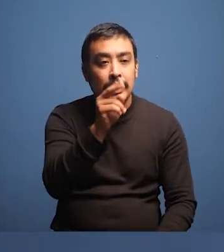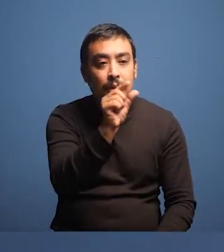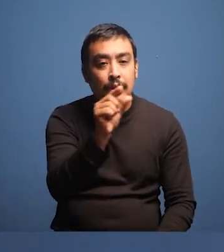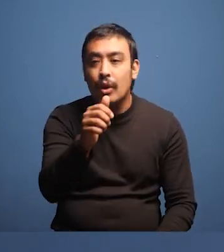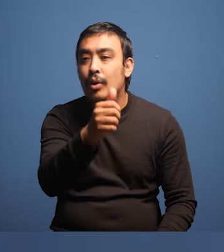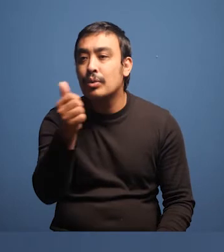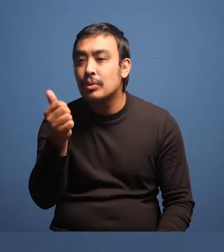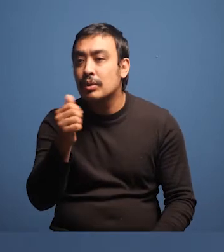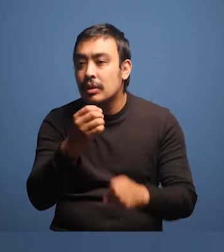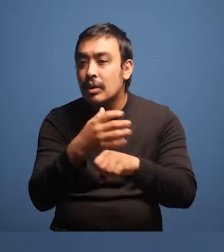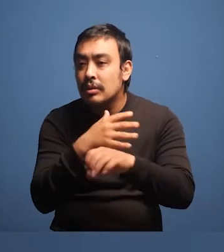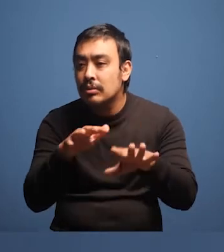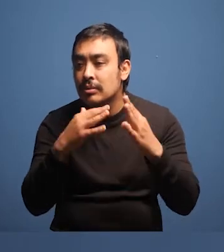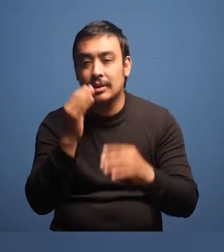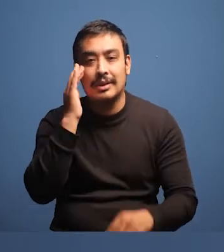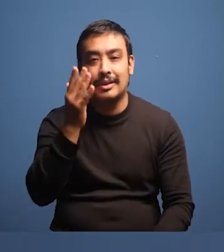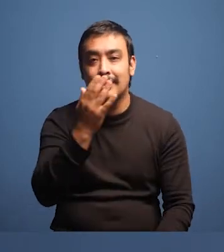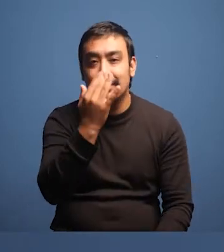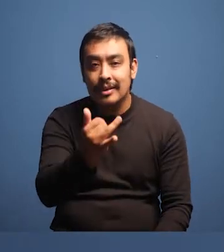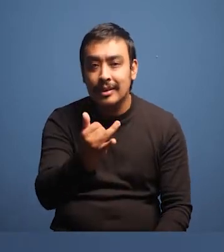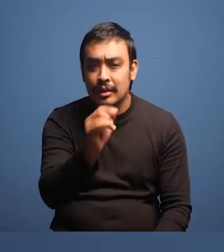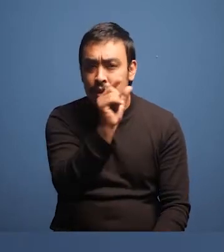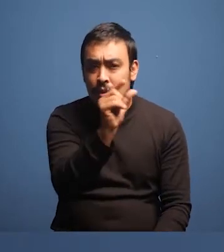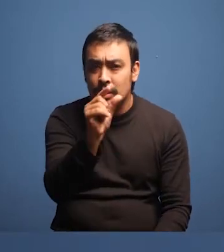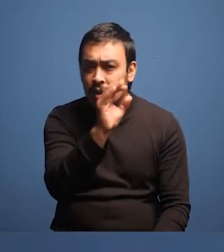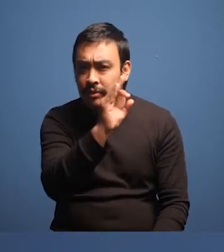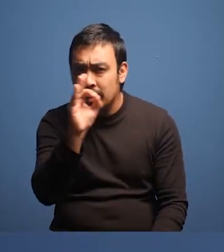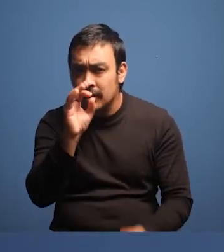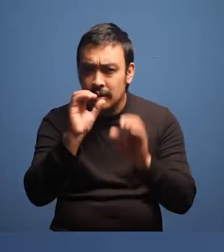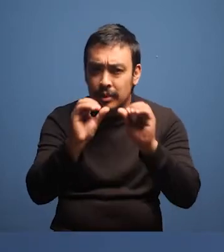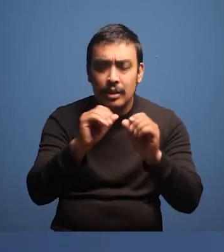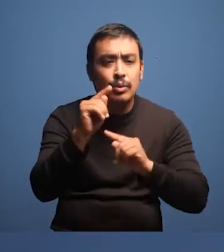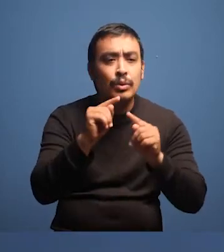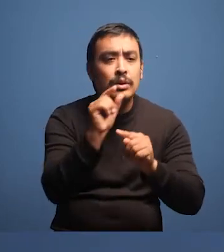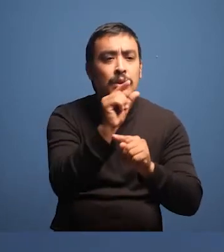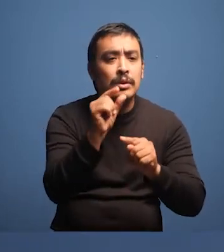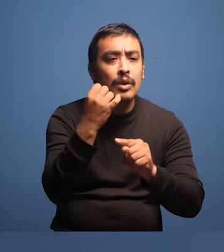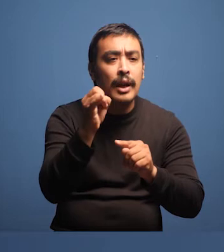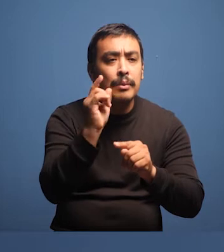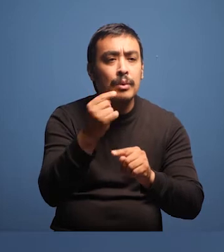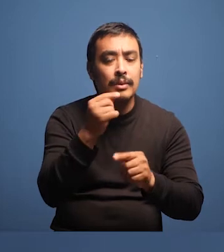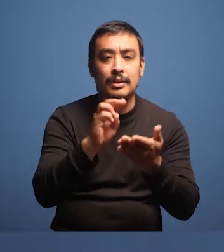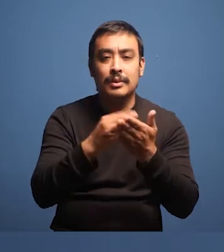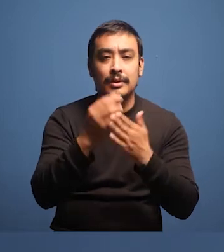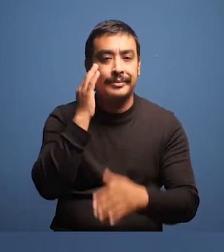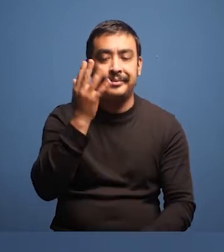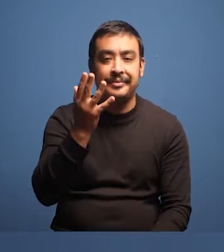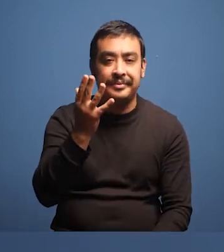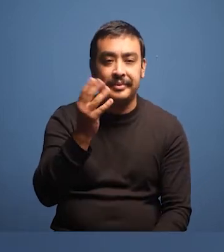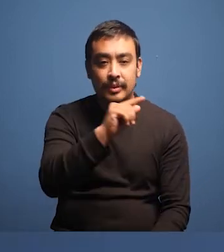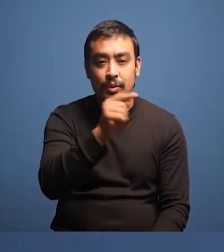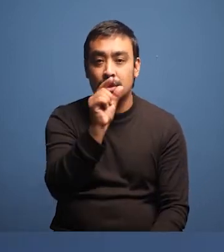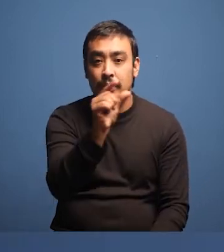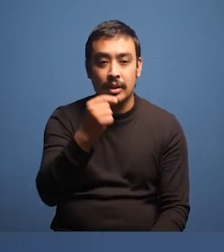अरूलाई असर गर्छ भन्ने थाहा हुँदैन किनभने हेट स्पिच भन्छन् तर कुन चाहिँ वर्ड चाहिँ टिपिकल हेट स्पिच हो भनेर उयो थाहा छैन कि कुनै वर्ड जस्तै